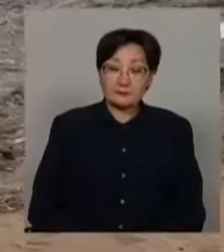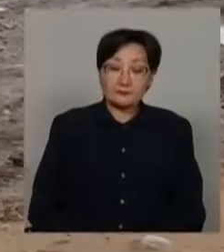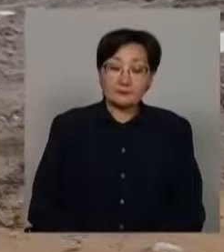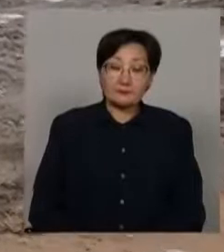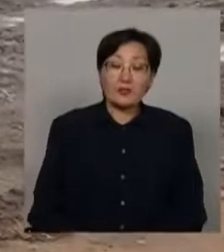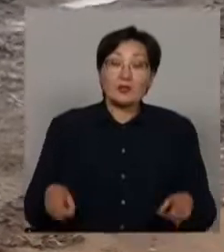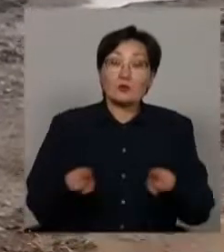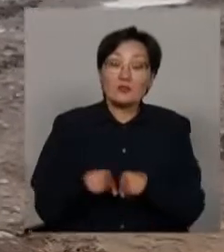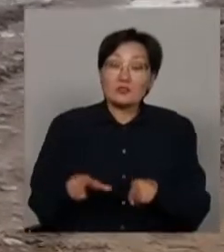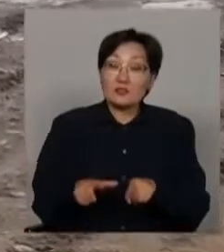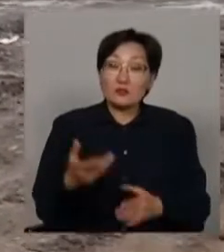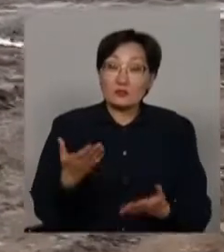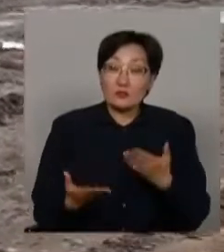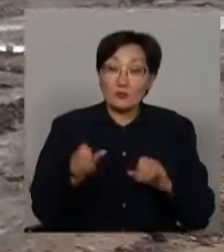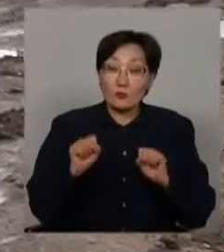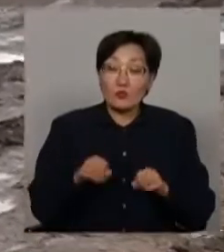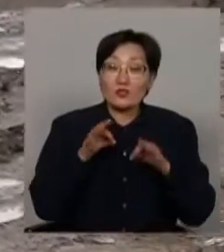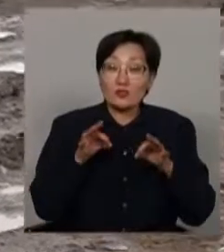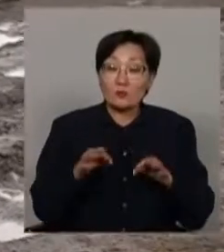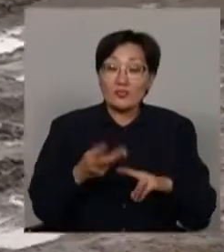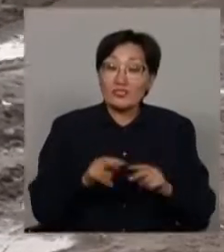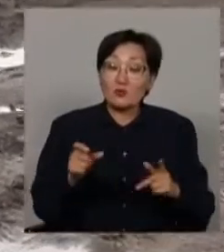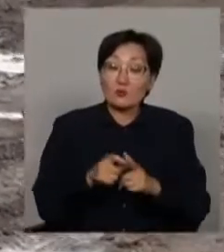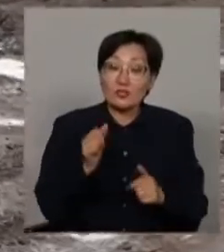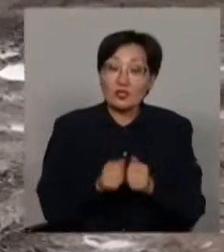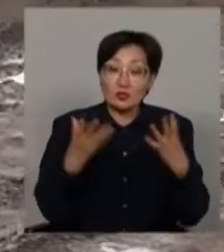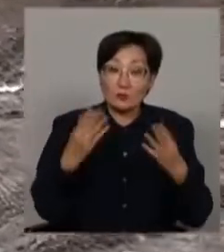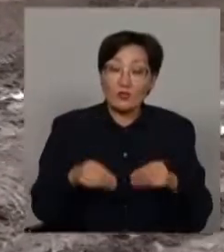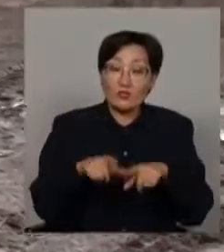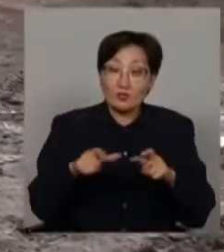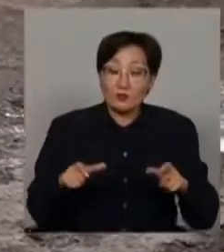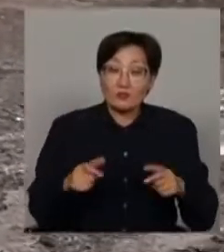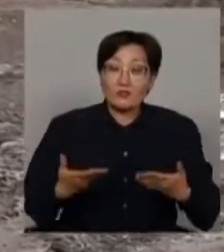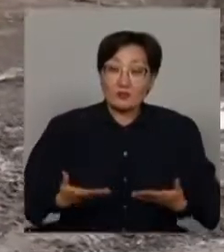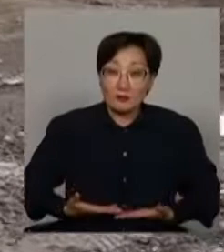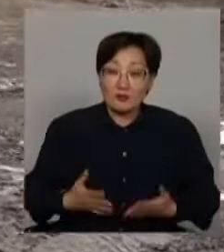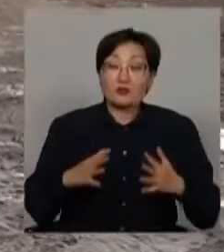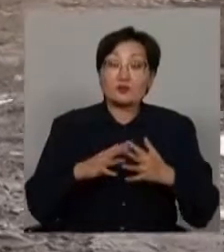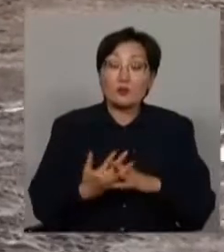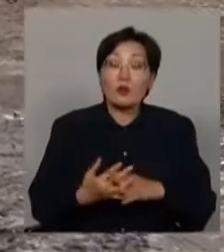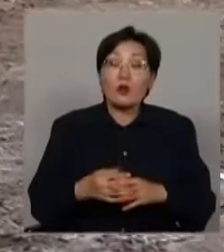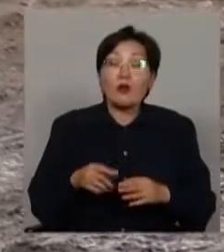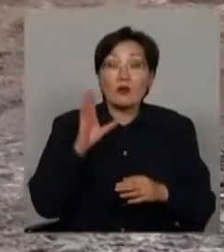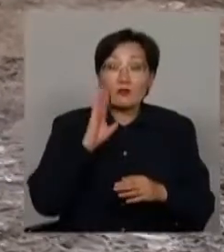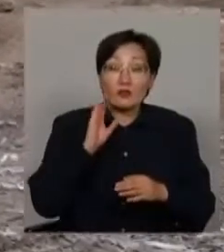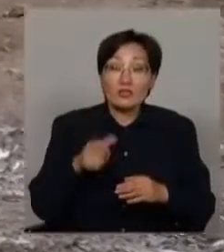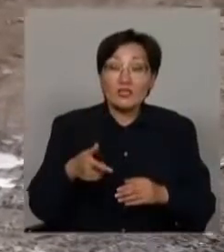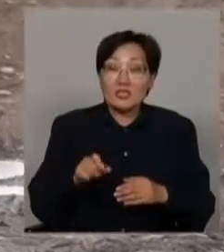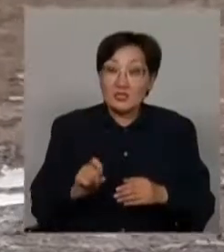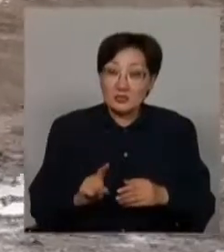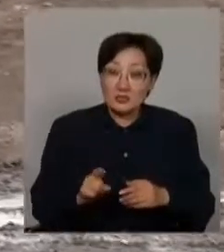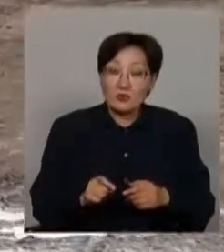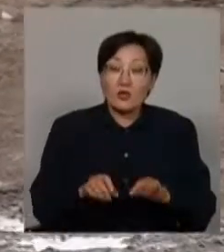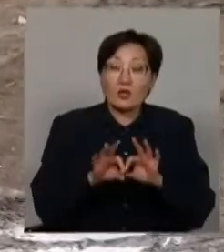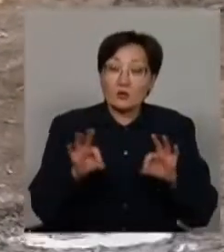По такой дороге, если ее можно назвать этим словом, каждый день жители поселка Узынагаш возят себе домой воду и газ. Это при том, что